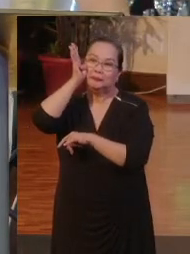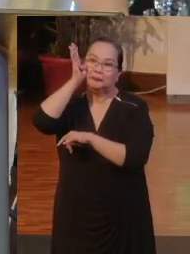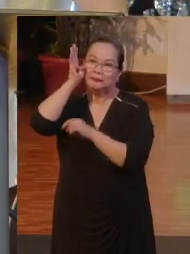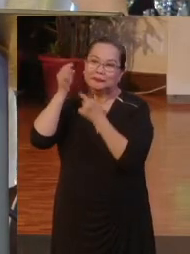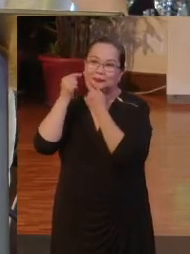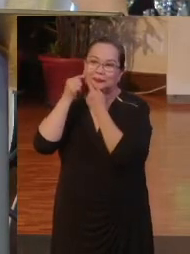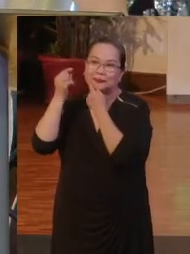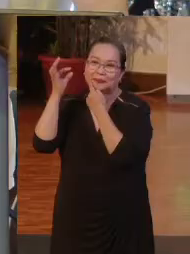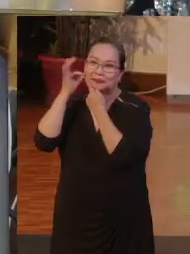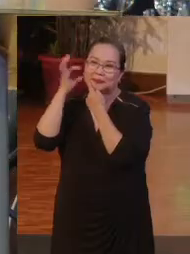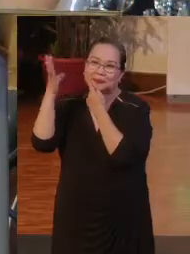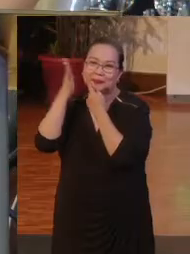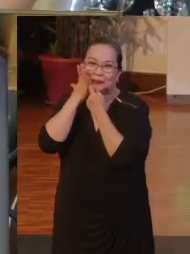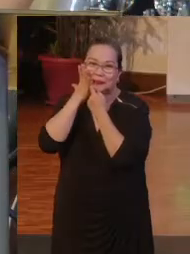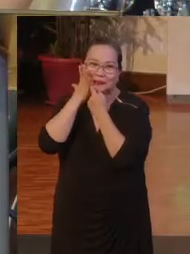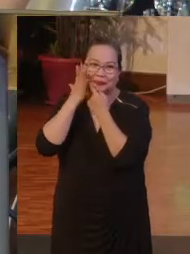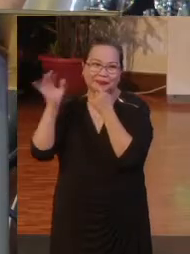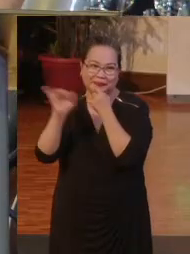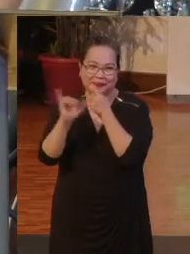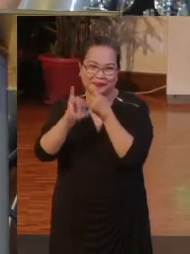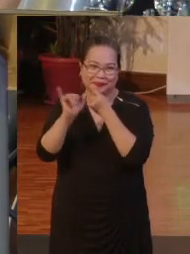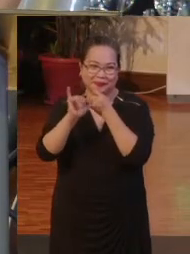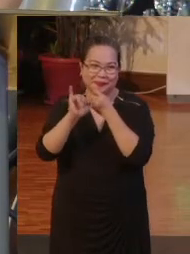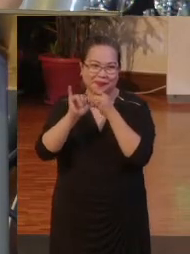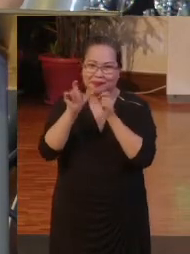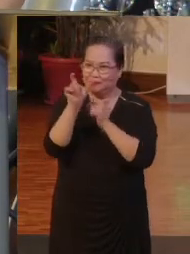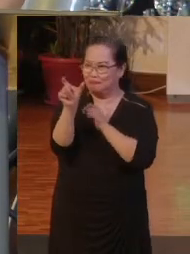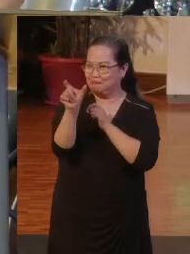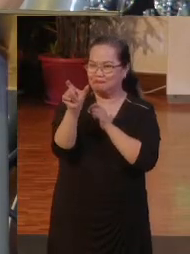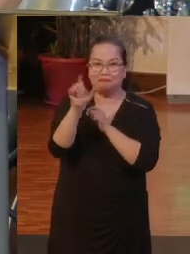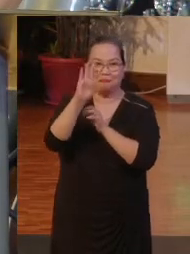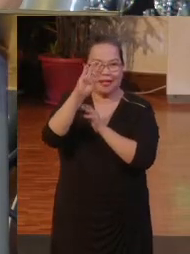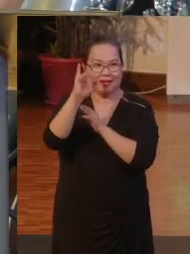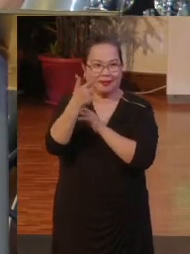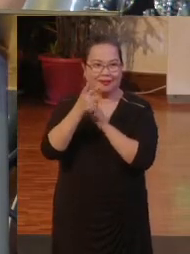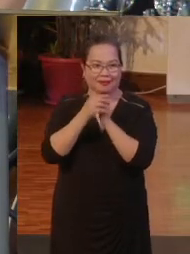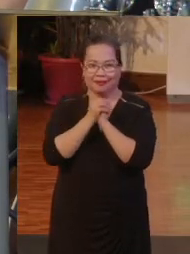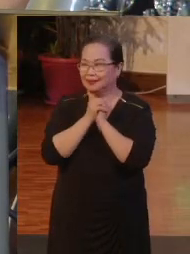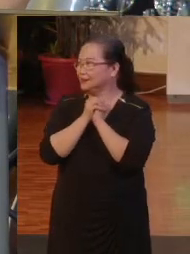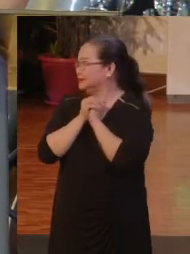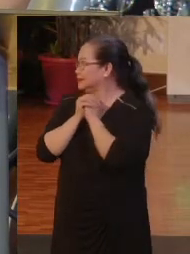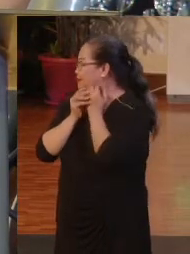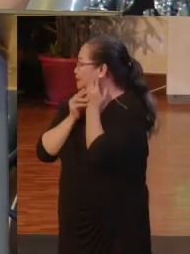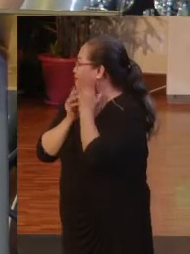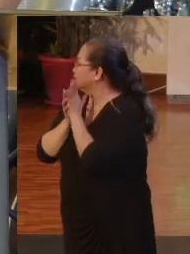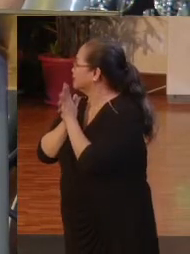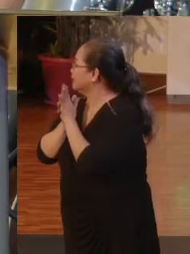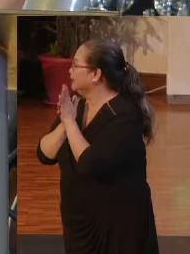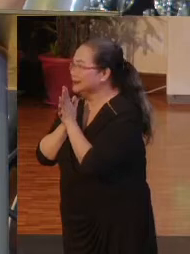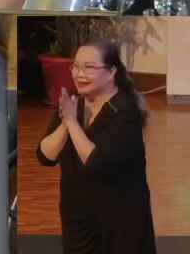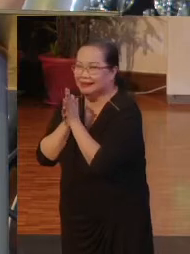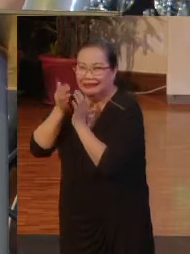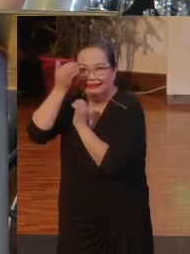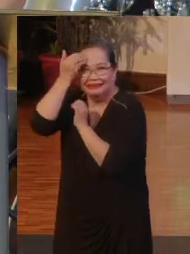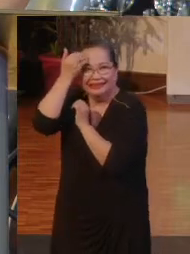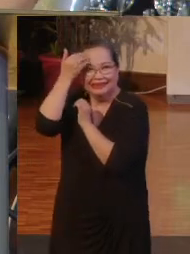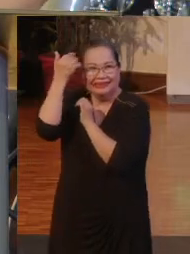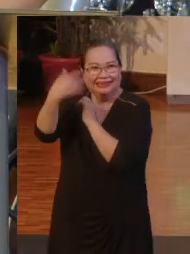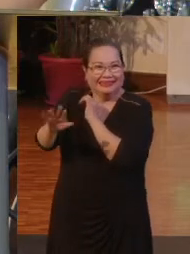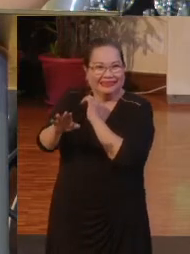Mas malaki pa po sa bubuyog yan. Parang putakti, no? Hindi ko alam kung naintindihan niyo yung putakti, no?